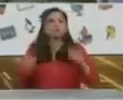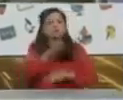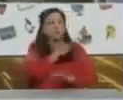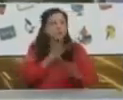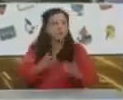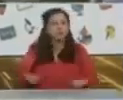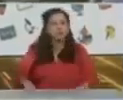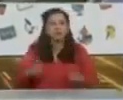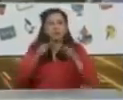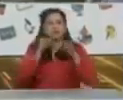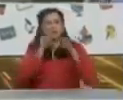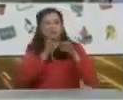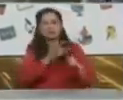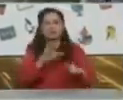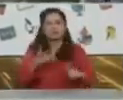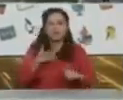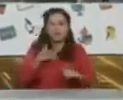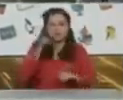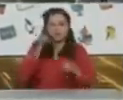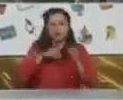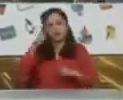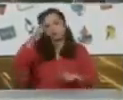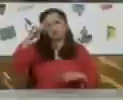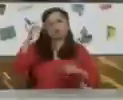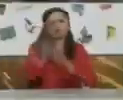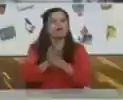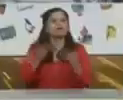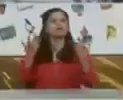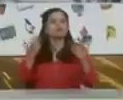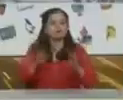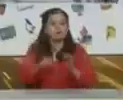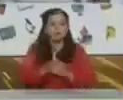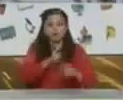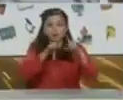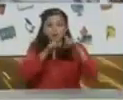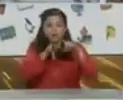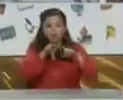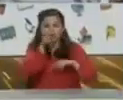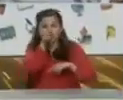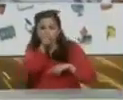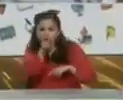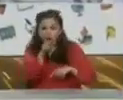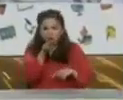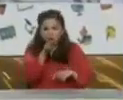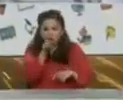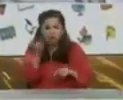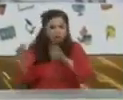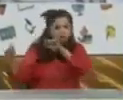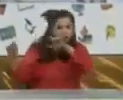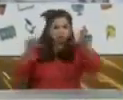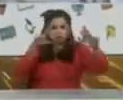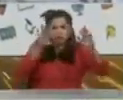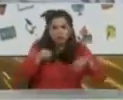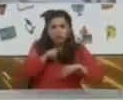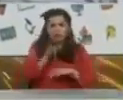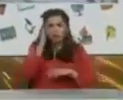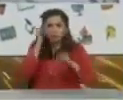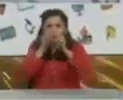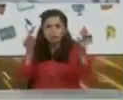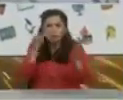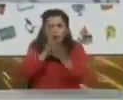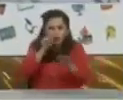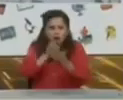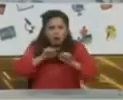में एक धारणा बन गई है कि जो टीवी पर आता है, जिसकी अखबारों में चर्चा होती